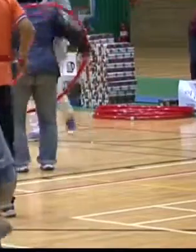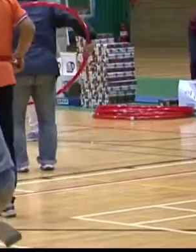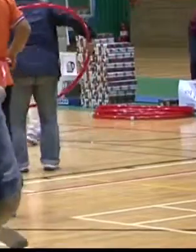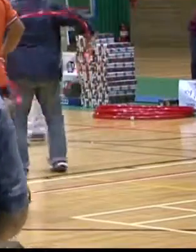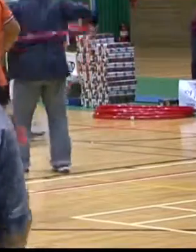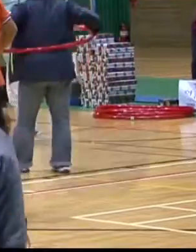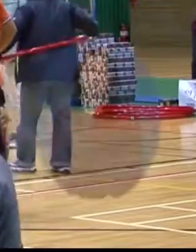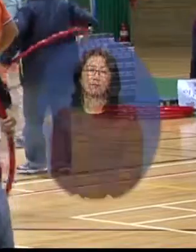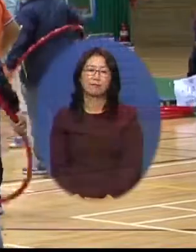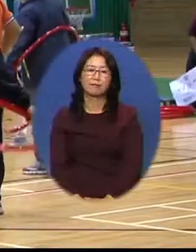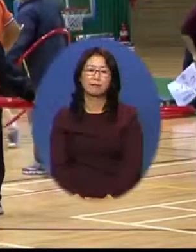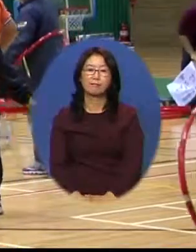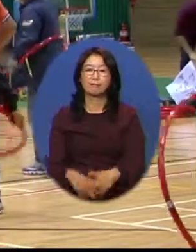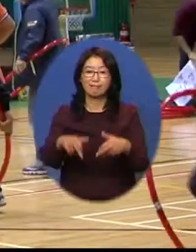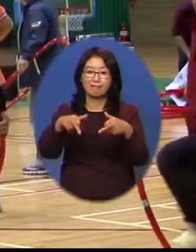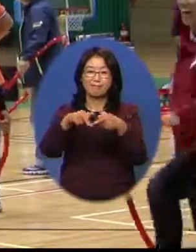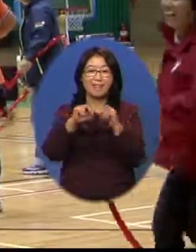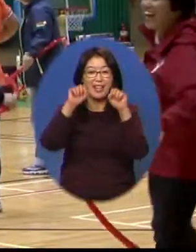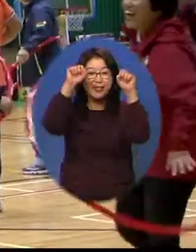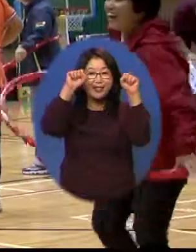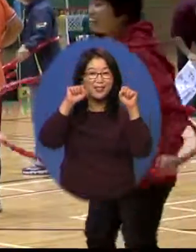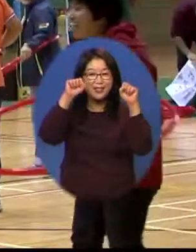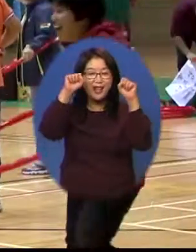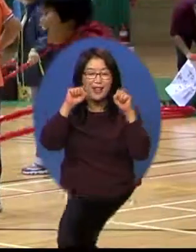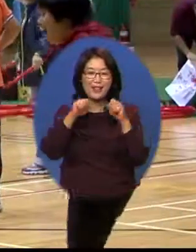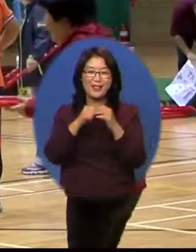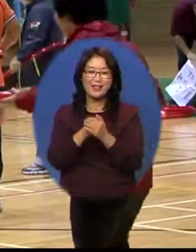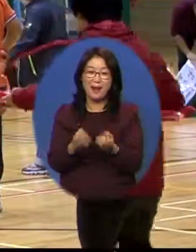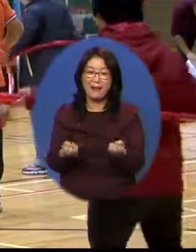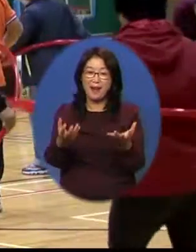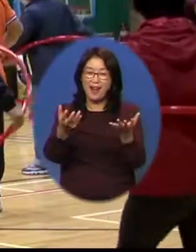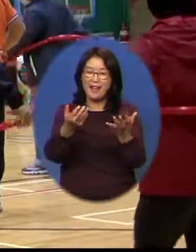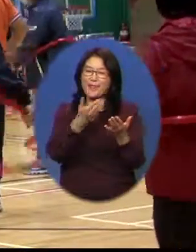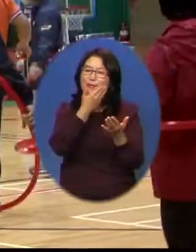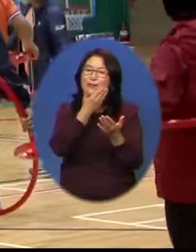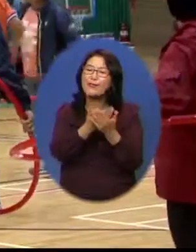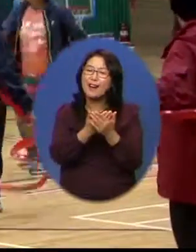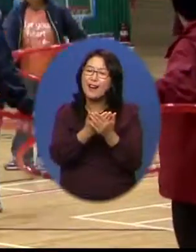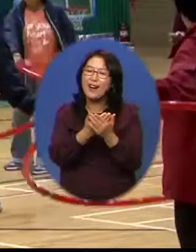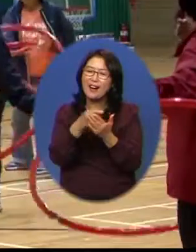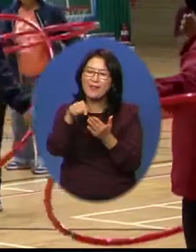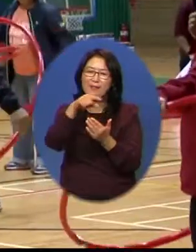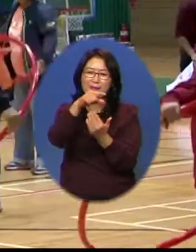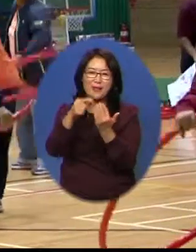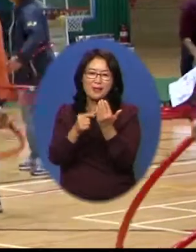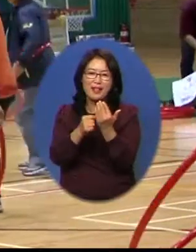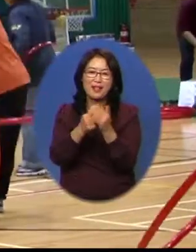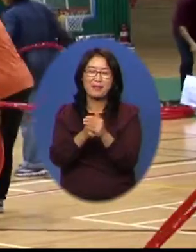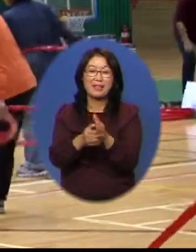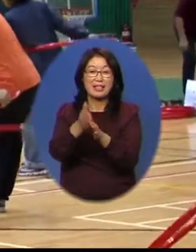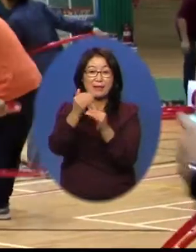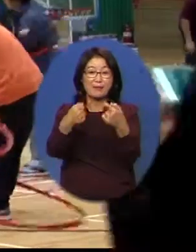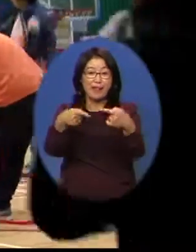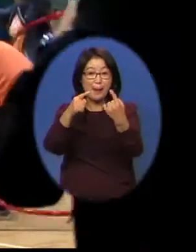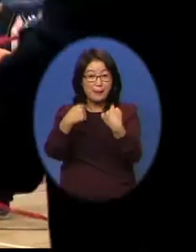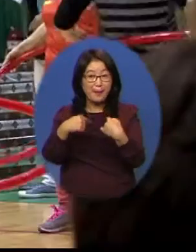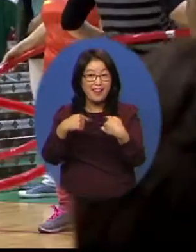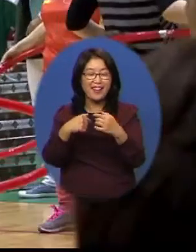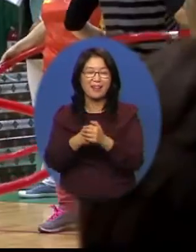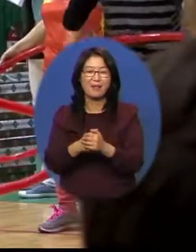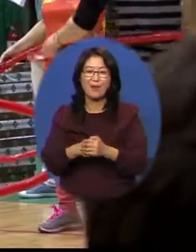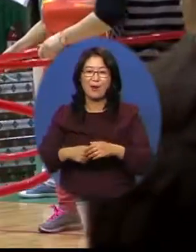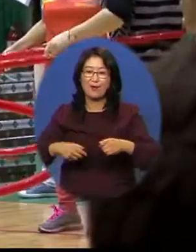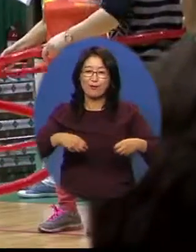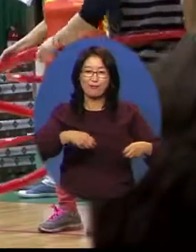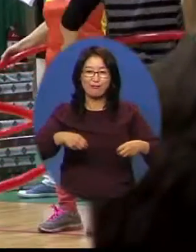홍성군 장애인 체육 한마당의 하이라이트. 시민들과 함께 참여하는 훌라후프 돌리기 행사와 더불어 장애인들과